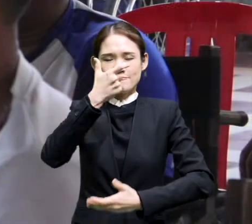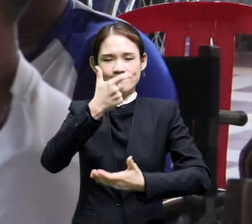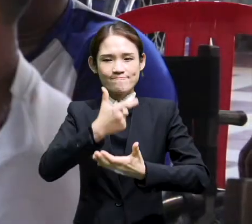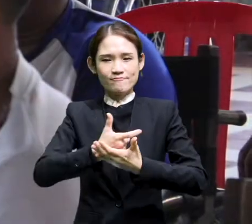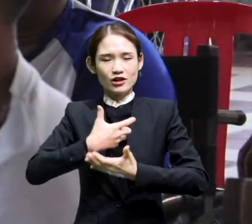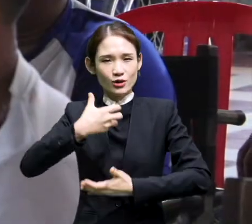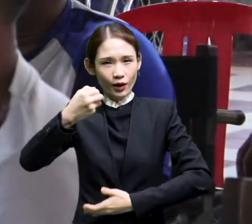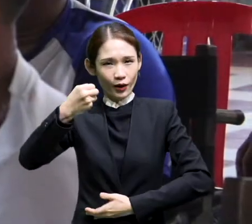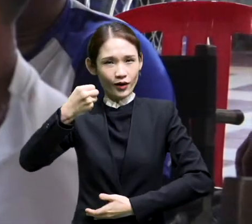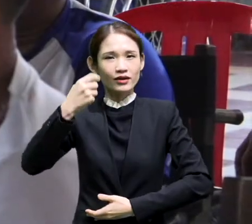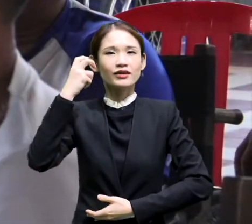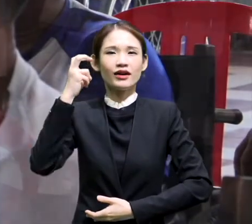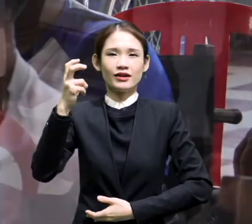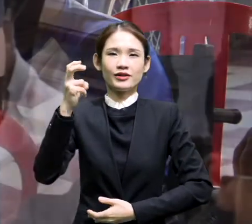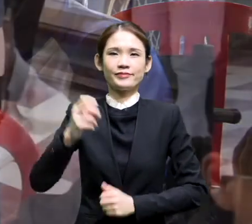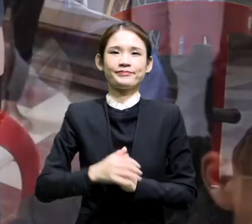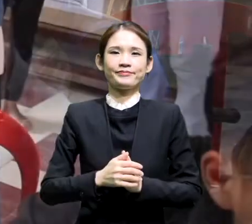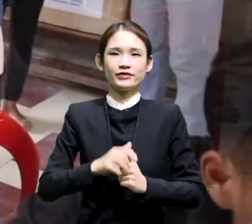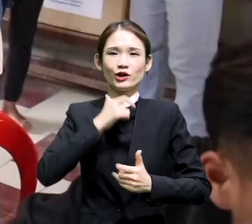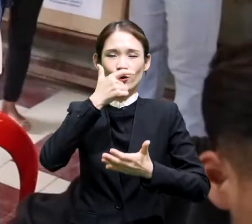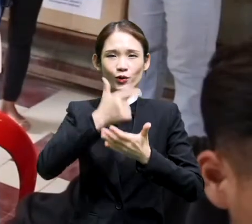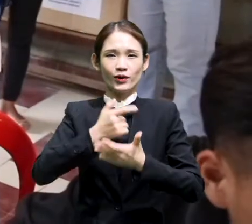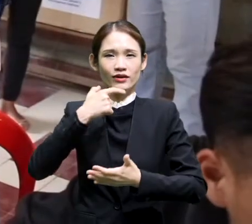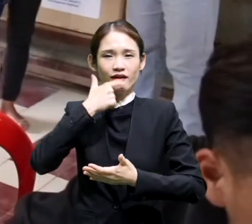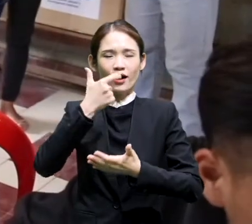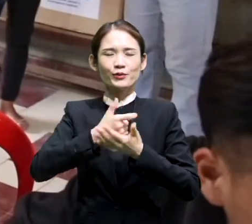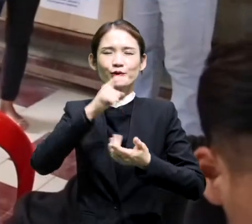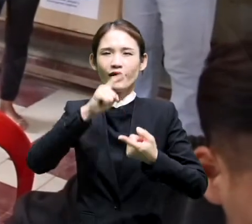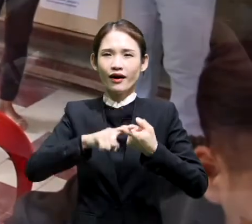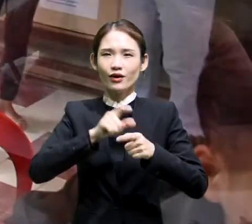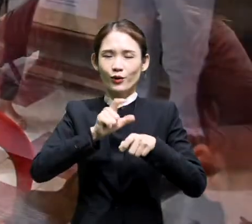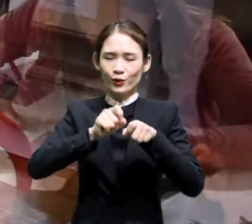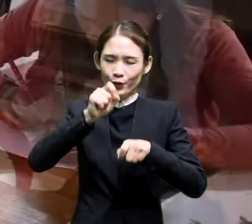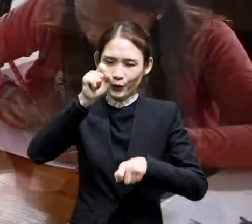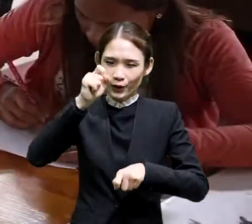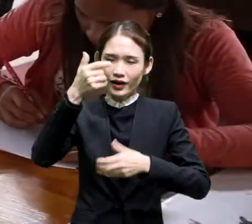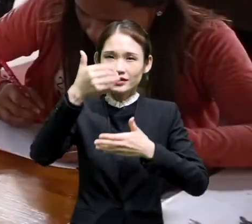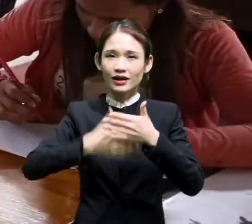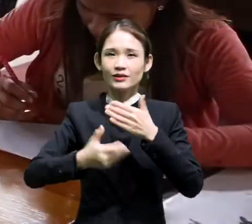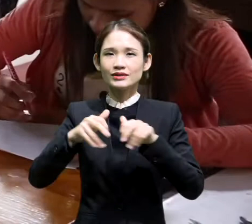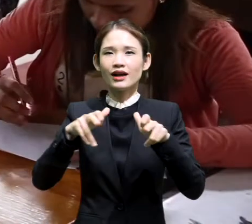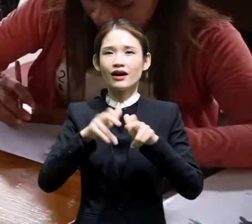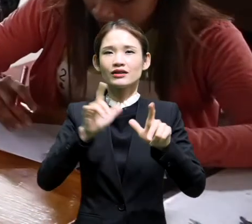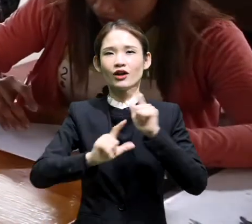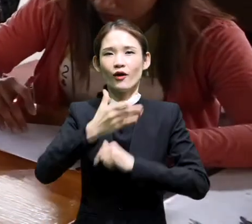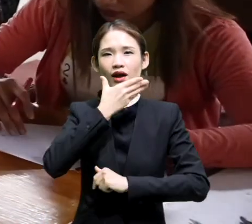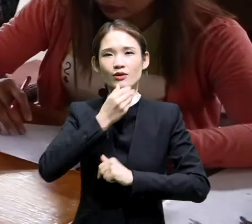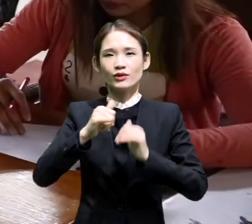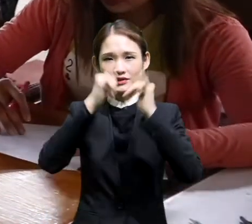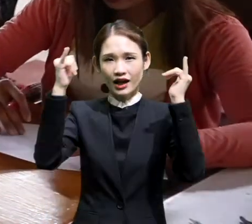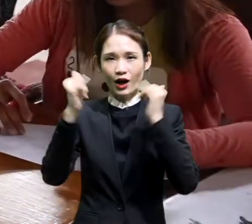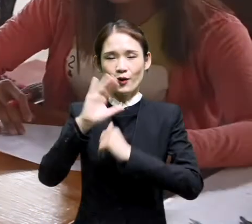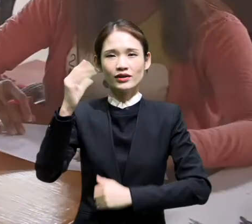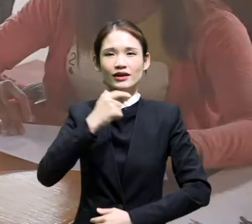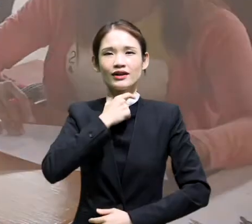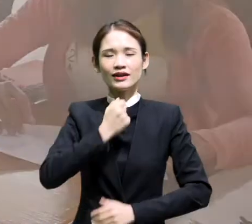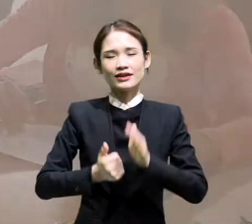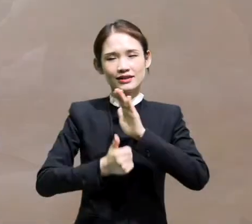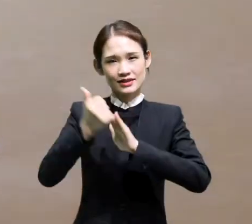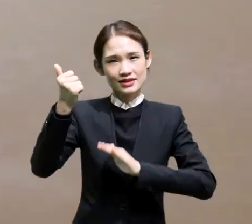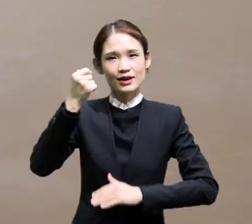것 같습니다. 그 여운이 오래오래 남아 장애인이 더욱 행복한 사회가 되길